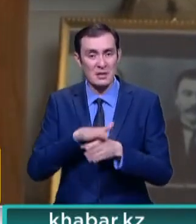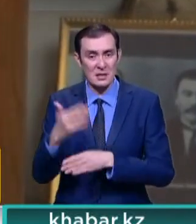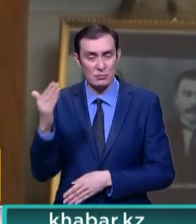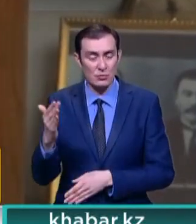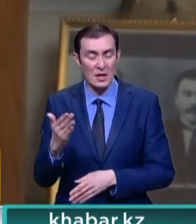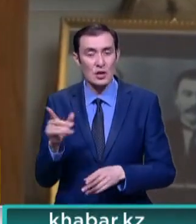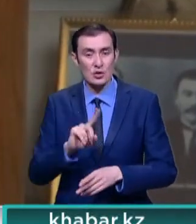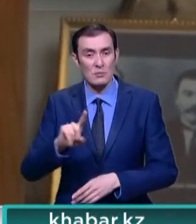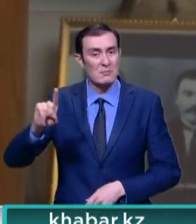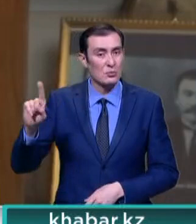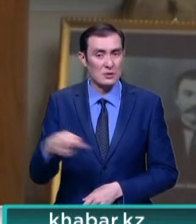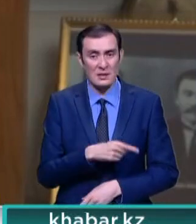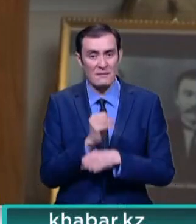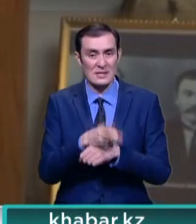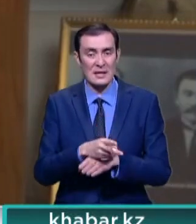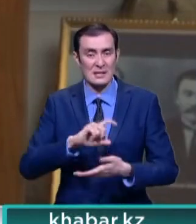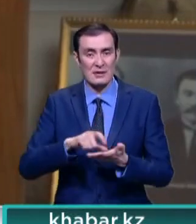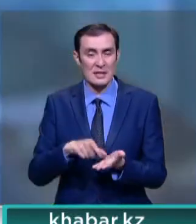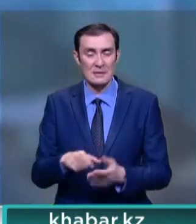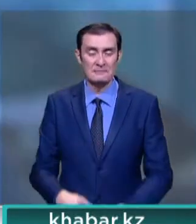исполнителем для принудительного выселения.